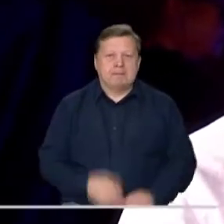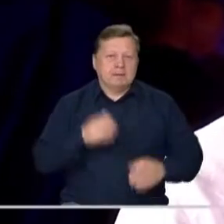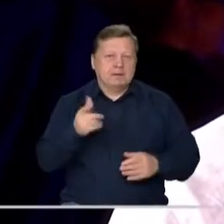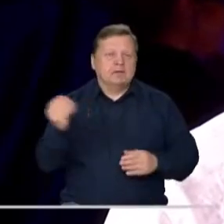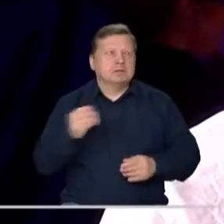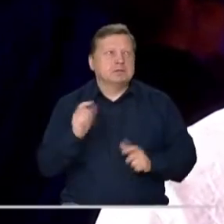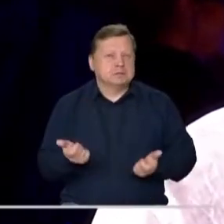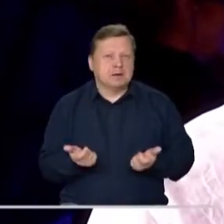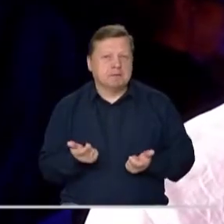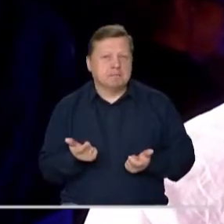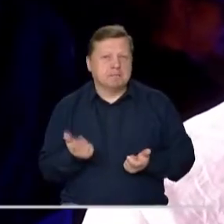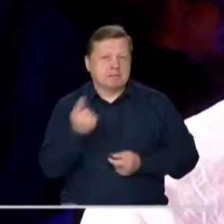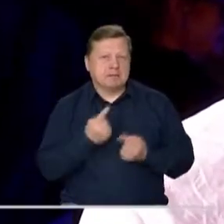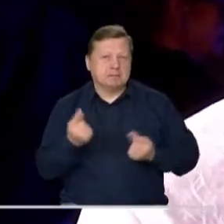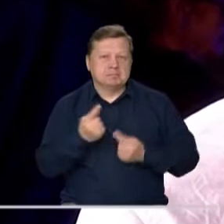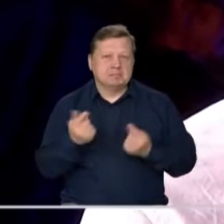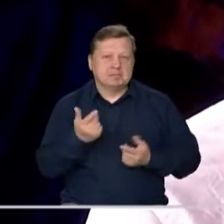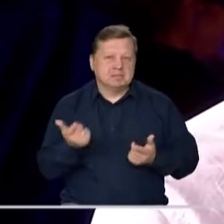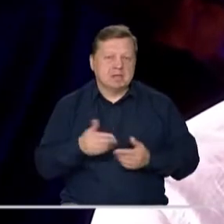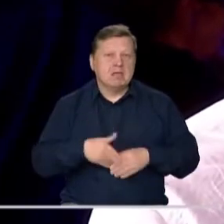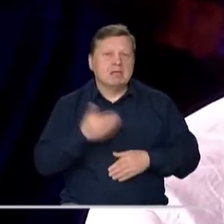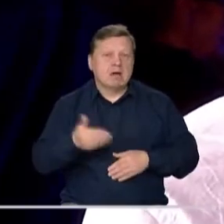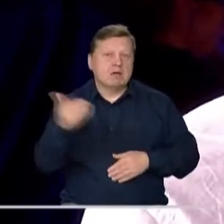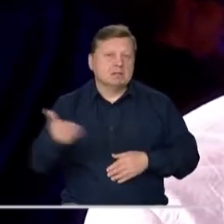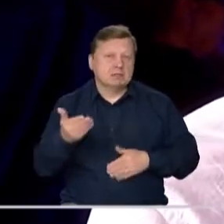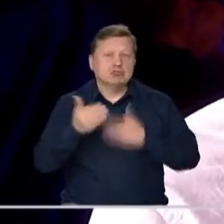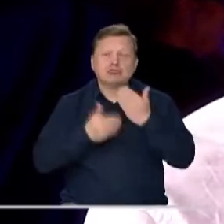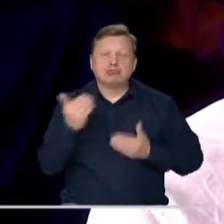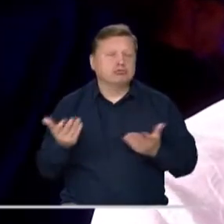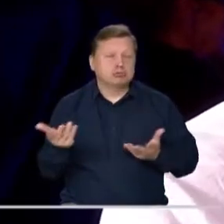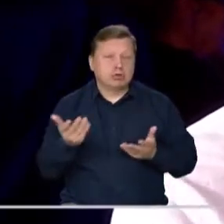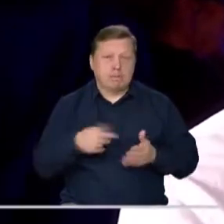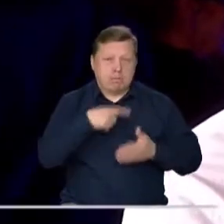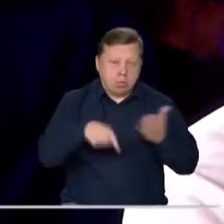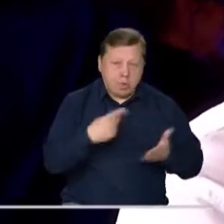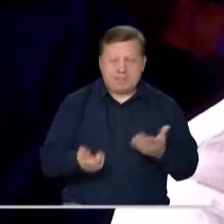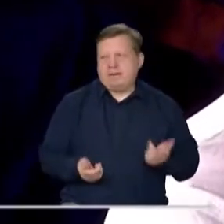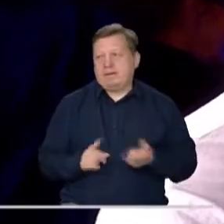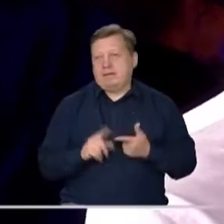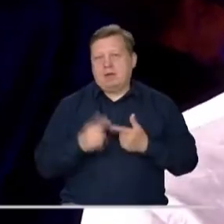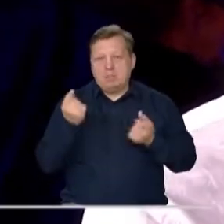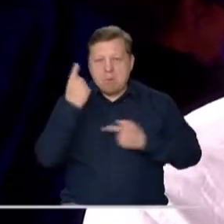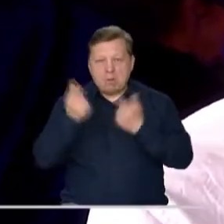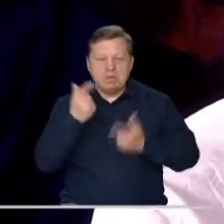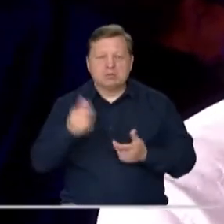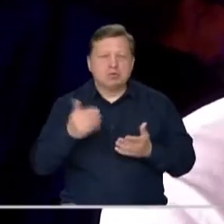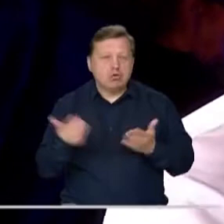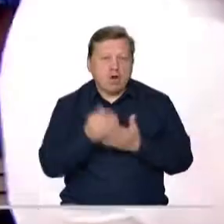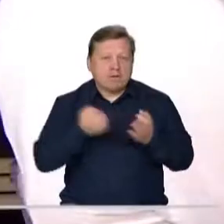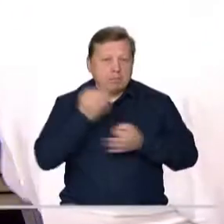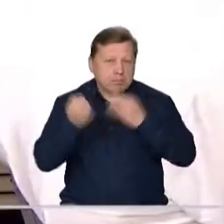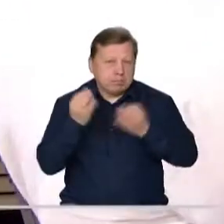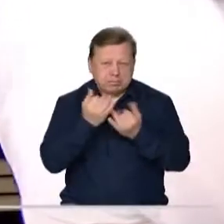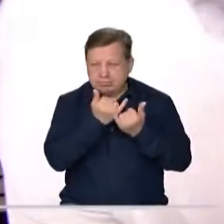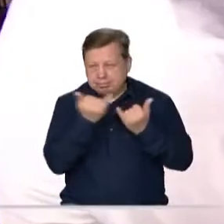Czego jeszcze? Myślę, że kolejnych płyt, kolejnych pomysłów na nowe piosenki, na nowe utwory,